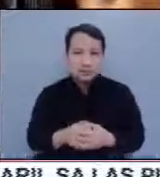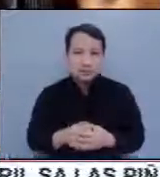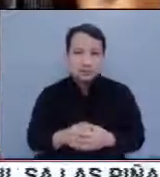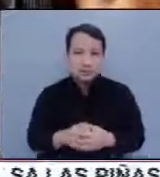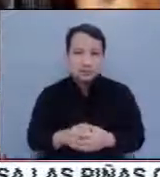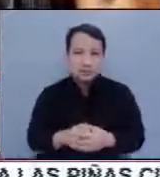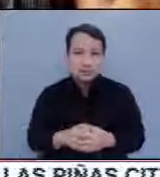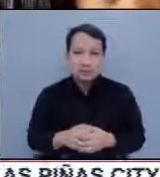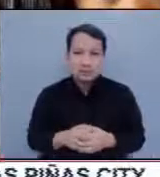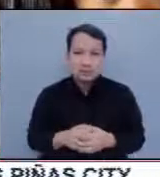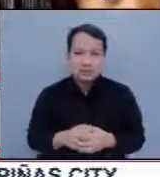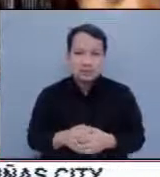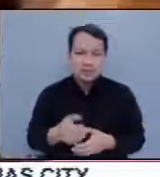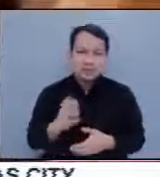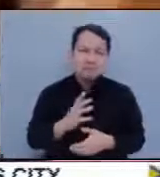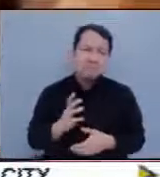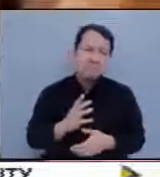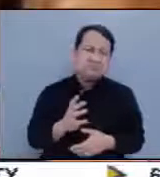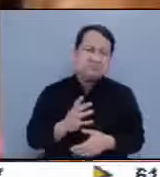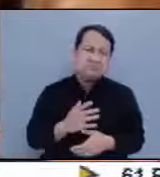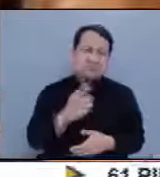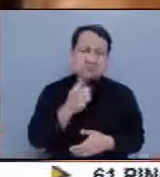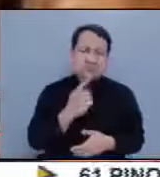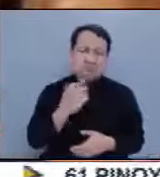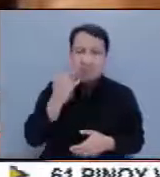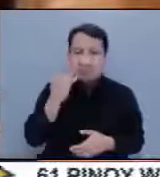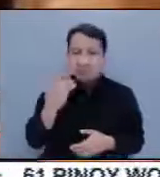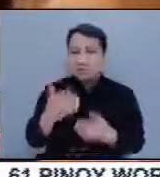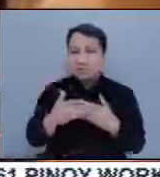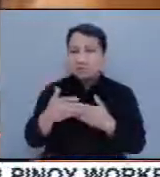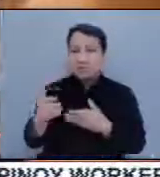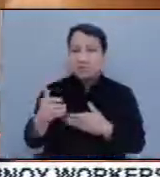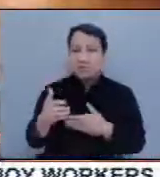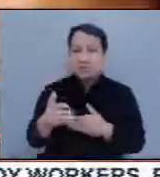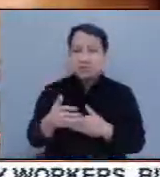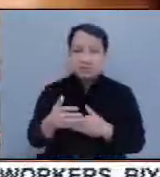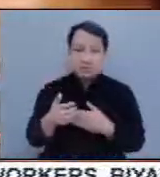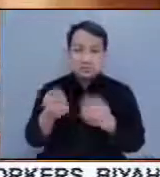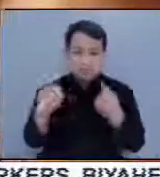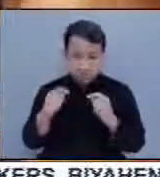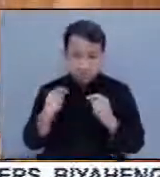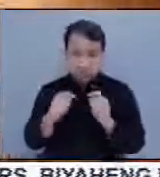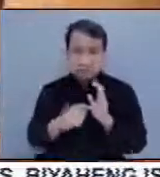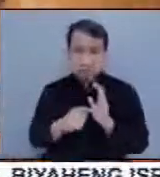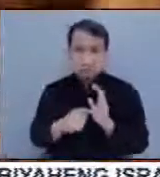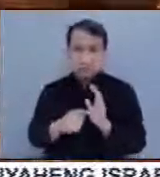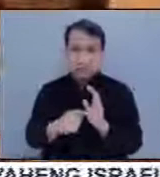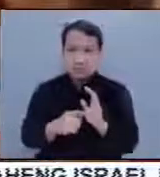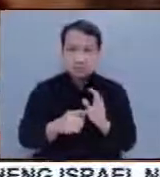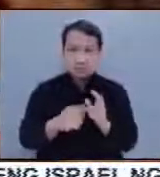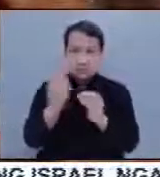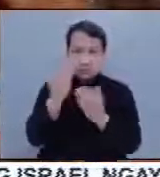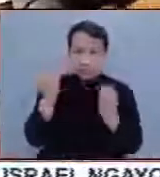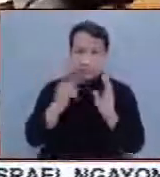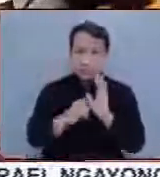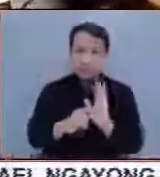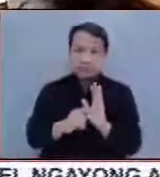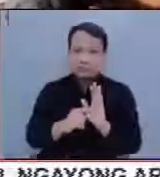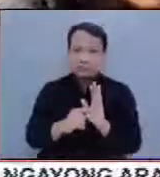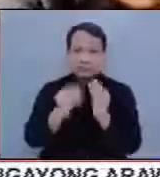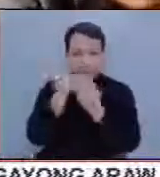Okay lang po dahil naman sa pagdima nagsisumikap po kami na gano'n na nga napapatunayan namin sa kanila